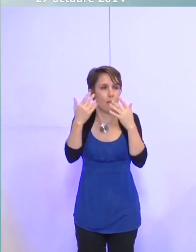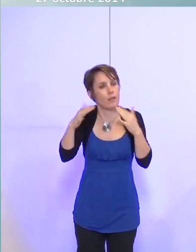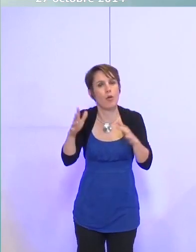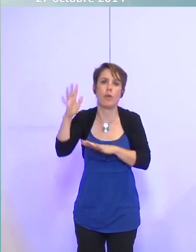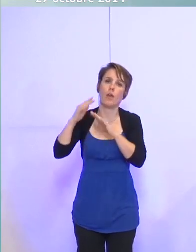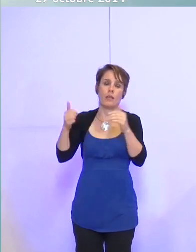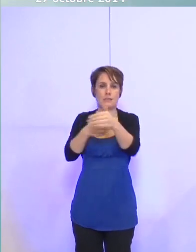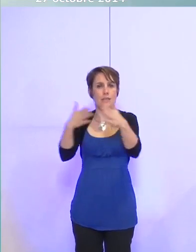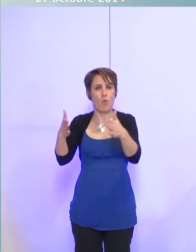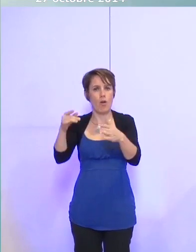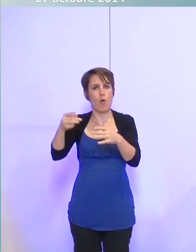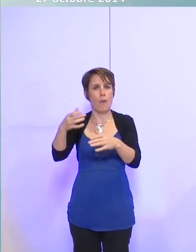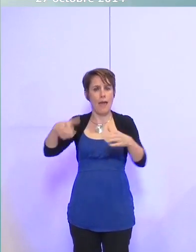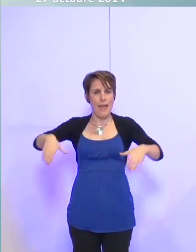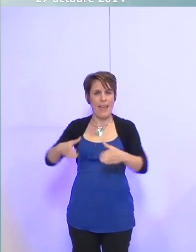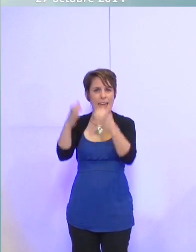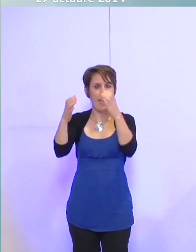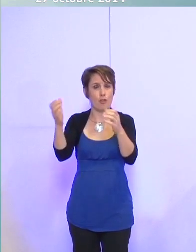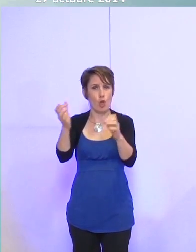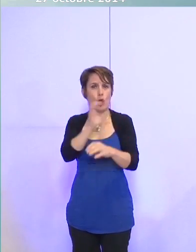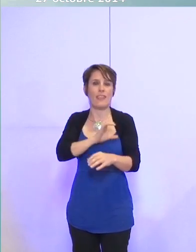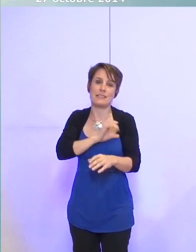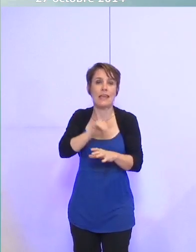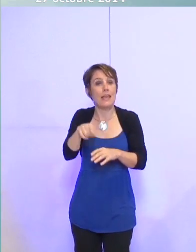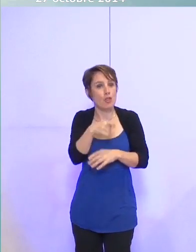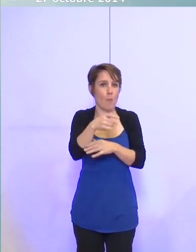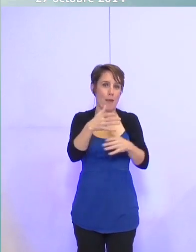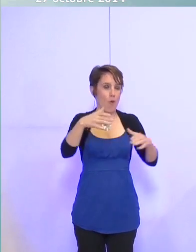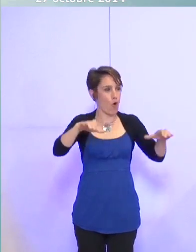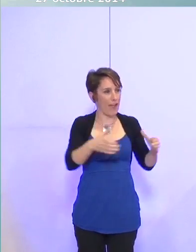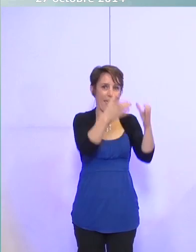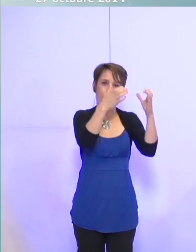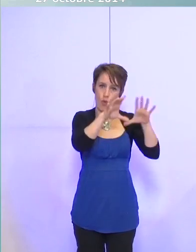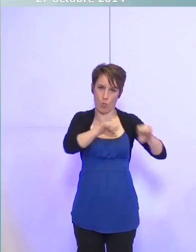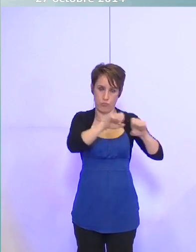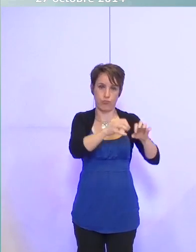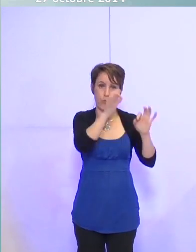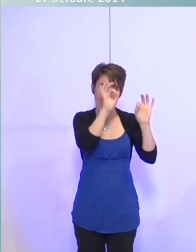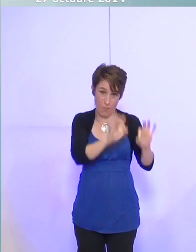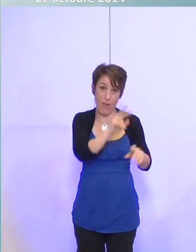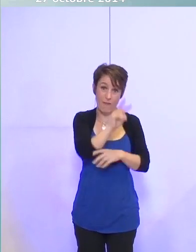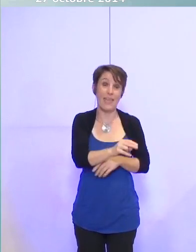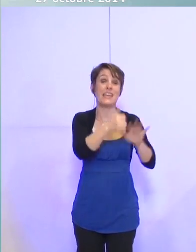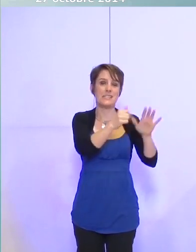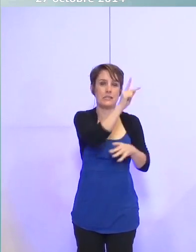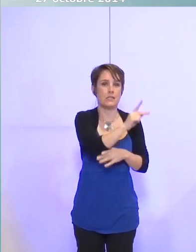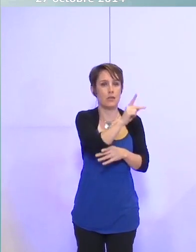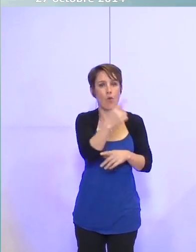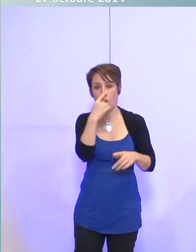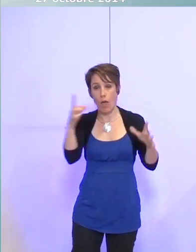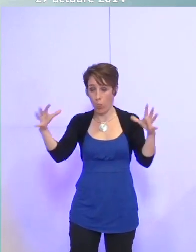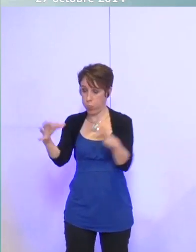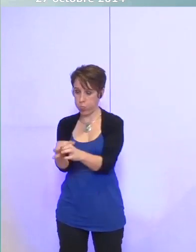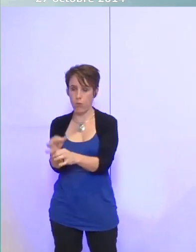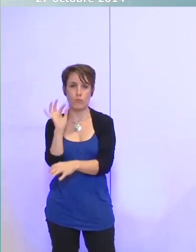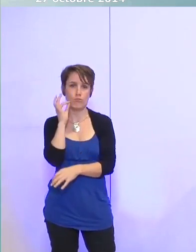masse critique de l'uranium 235, c'est 6 kilos. On était quand même vraiment très très très loin de la catastrophe. Donc moi je pense